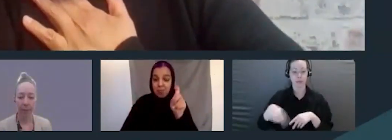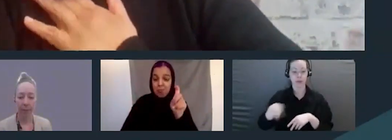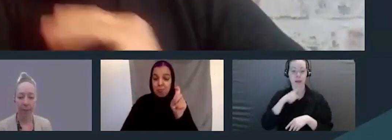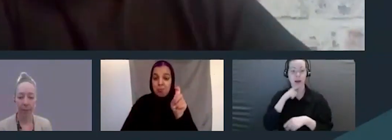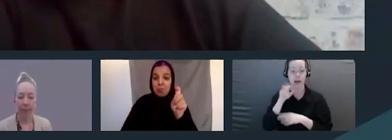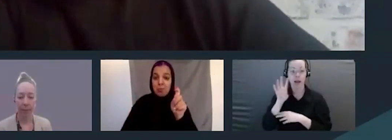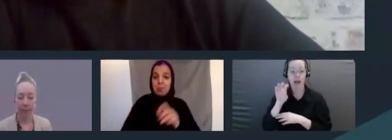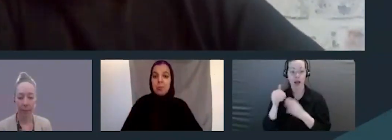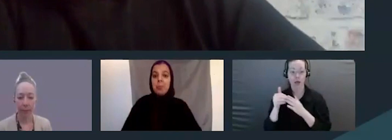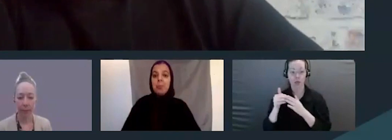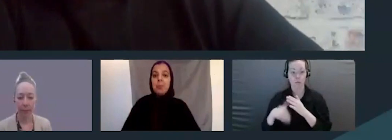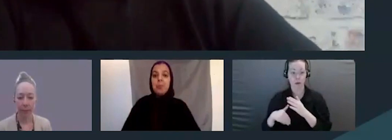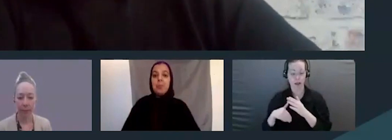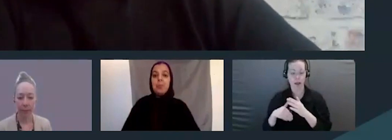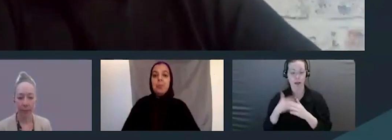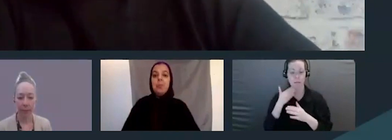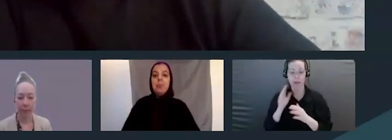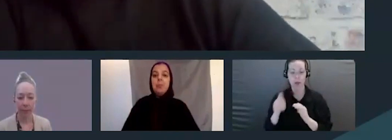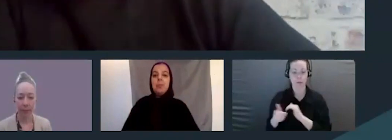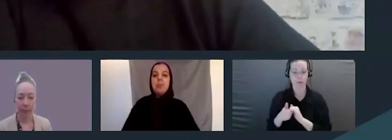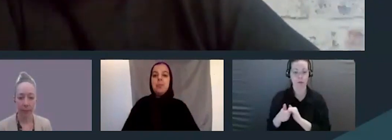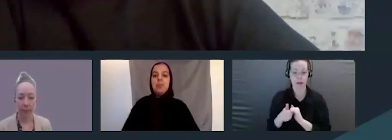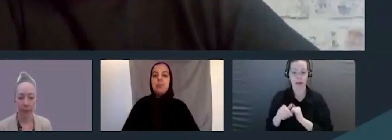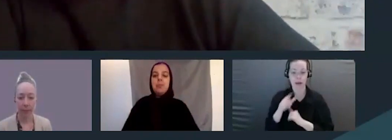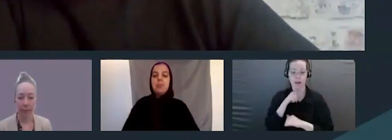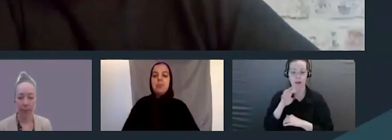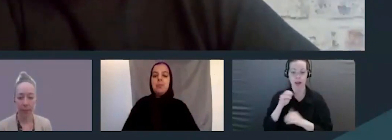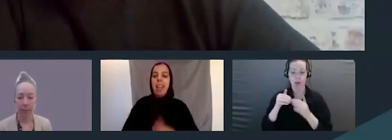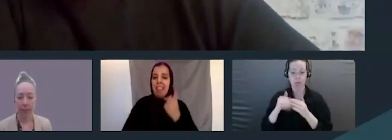je pense que oui. Oui, d'accord.